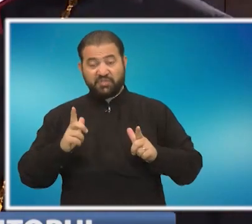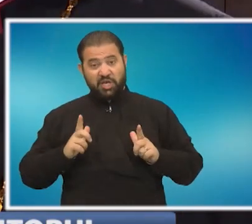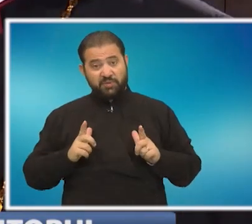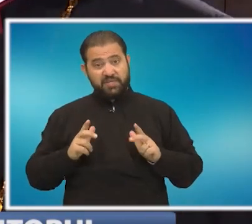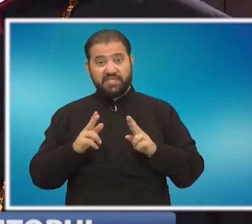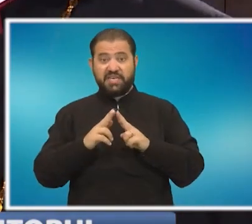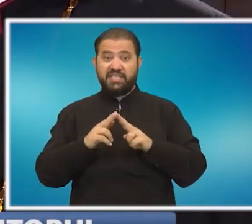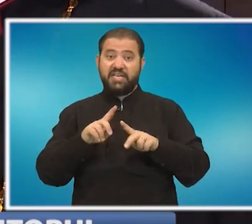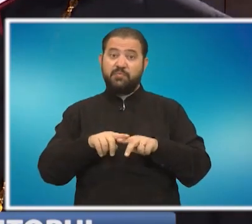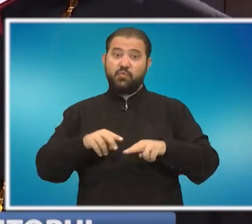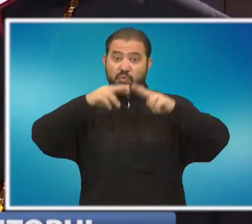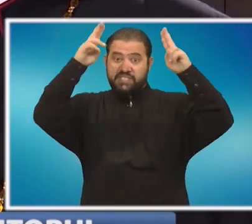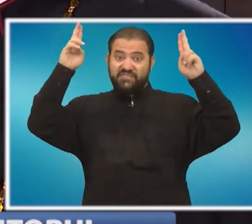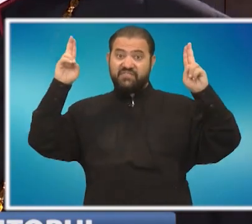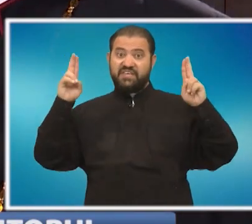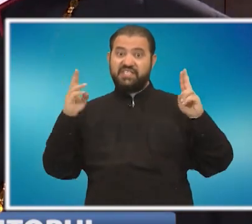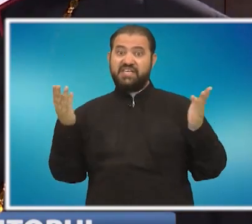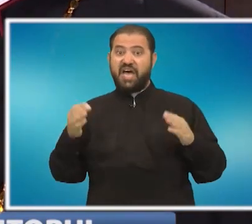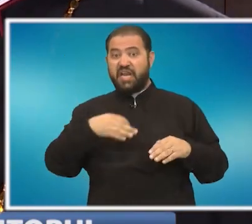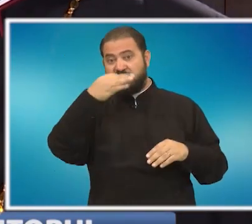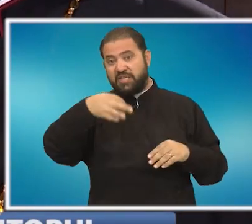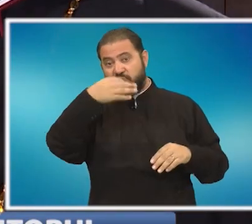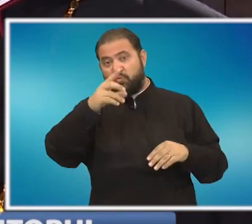că, făcând această jertfă,